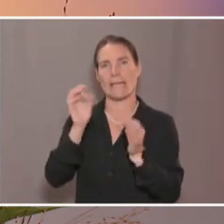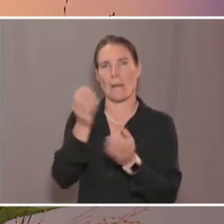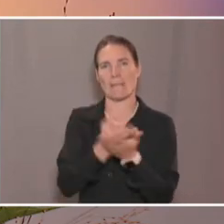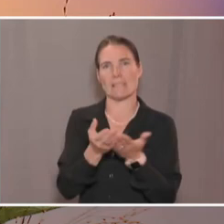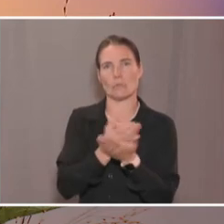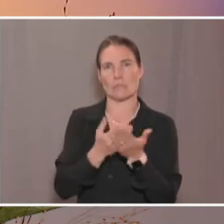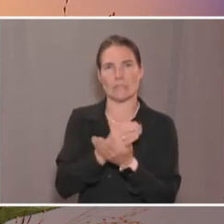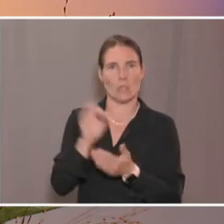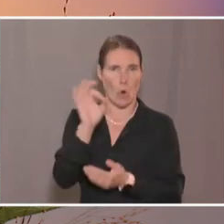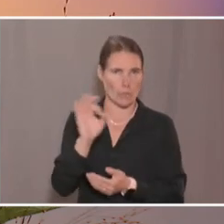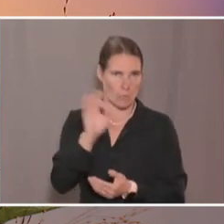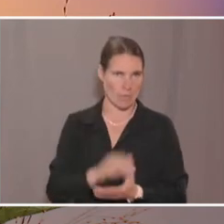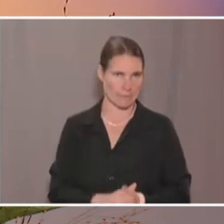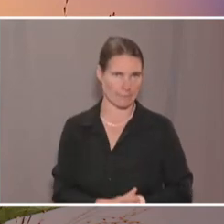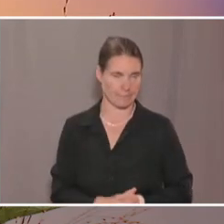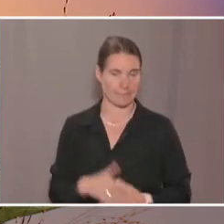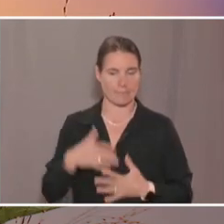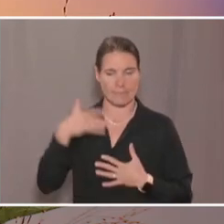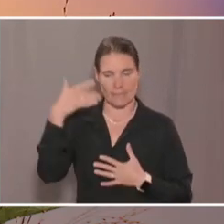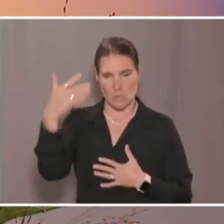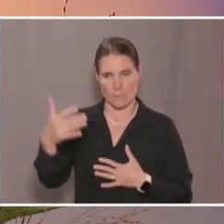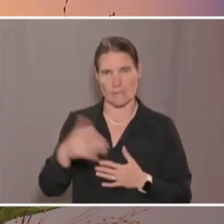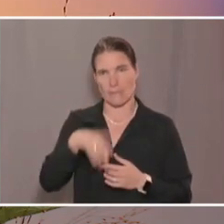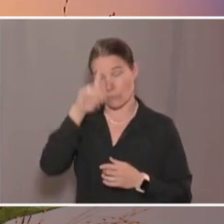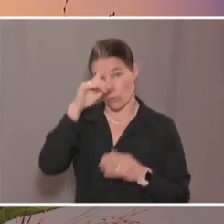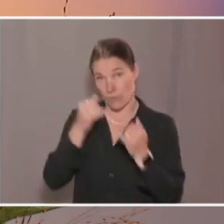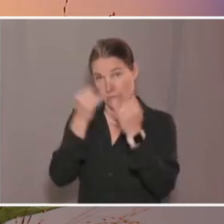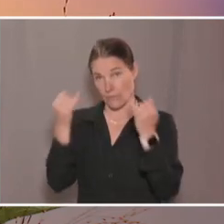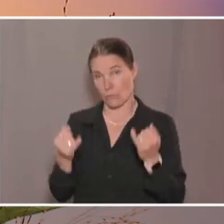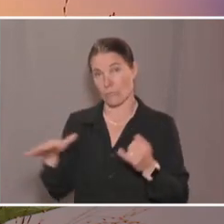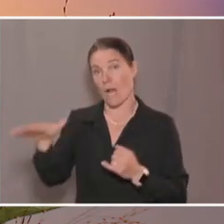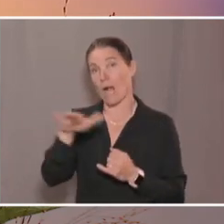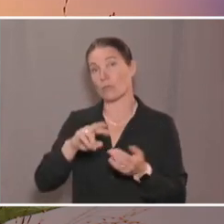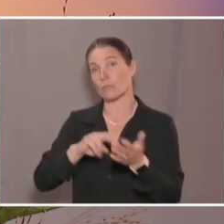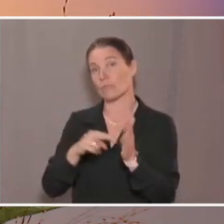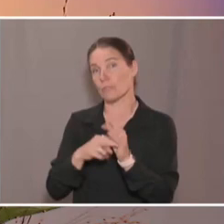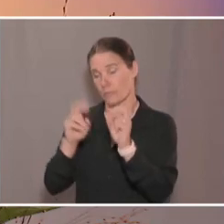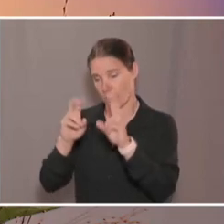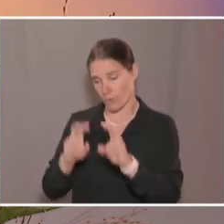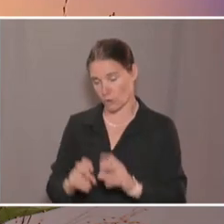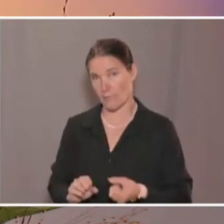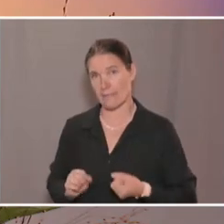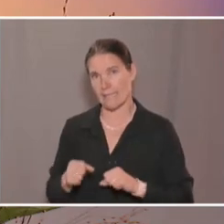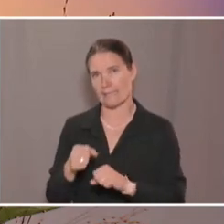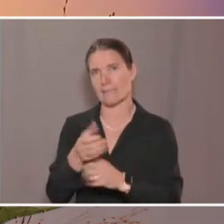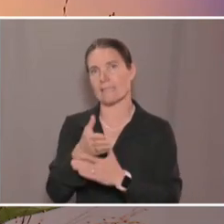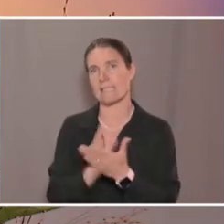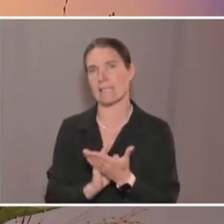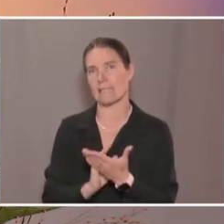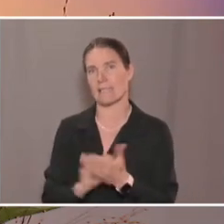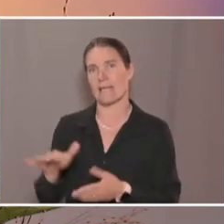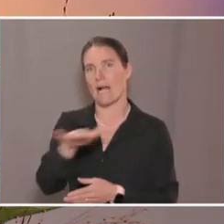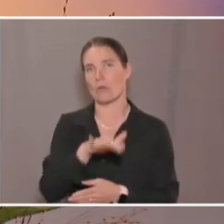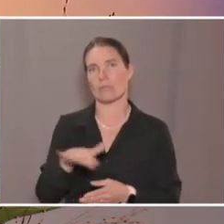Oldenburg. Später wirkte er im Deutschen Institut für außenpolitische Forschung als aktiver Part in Auslands-